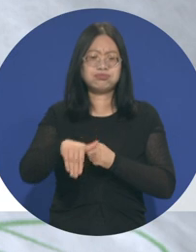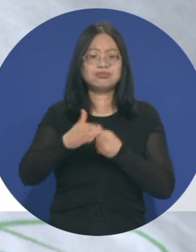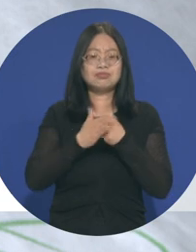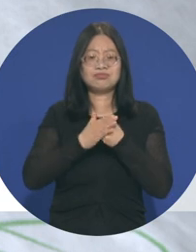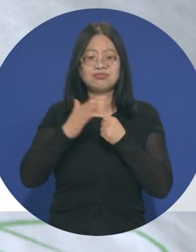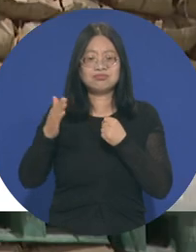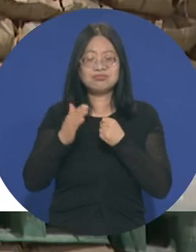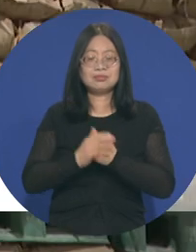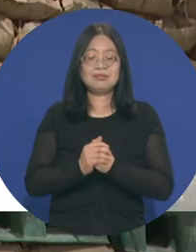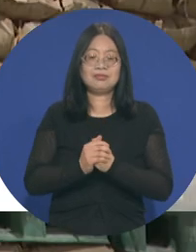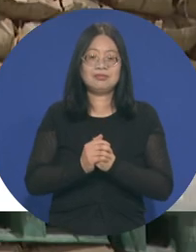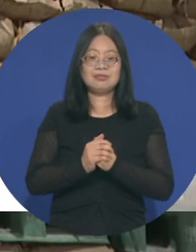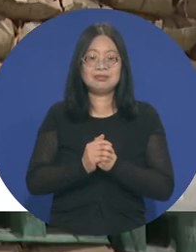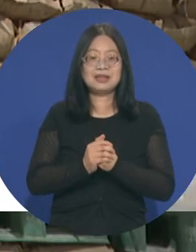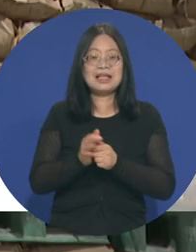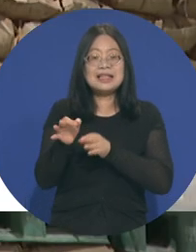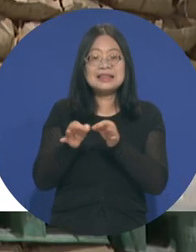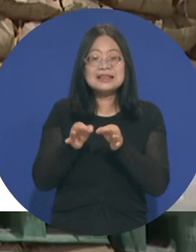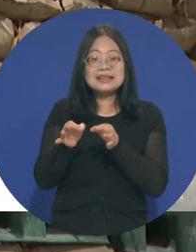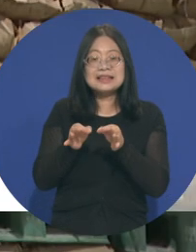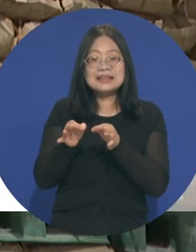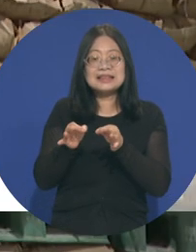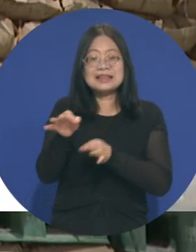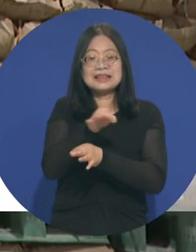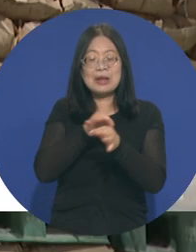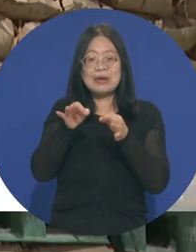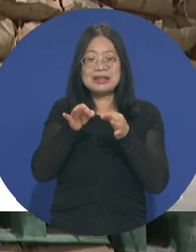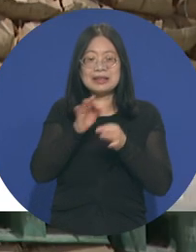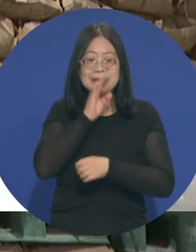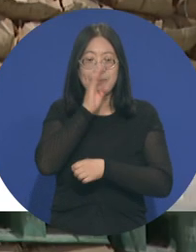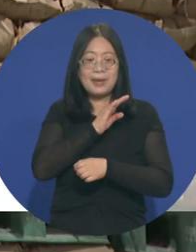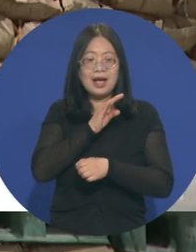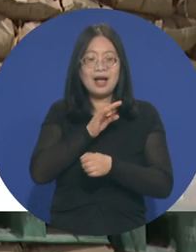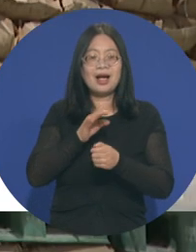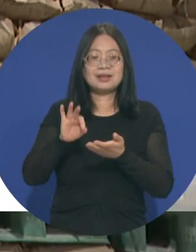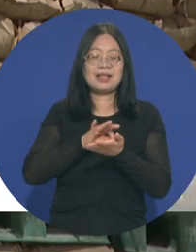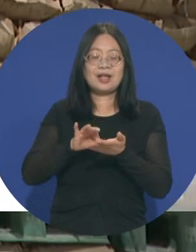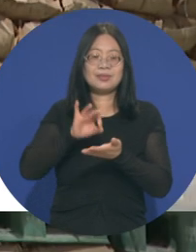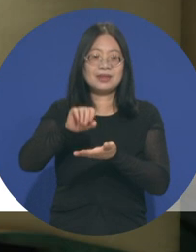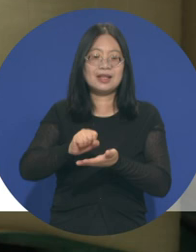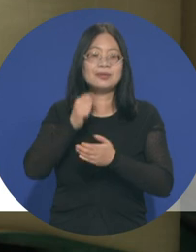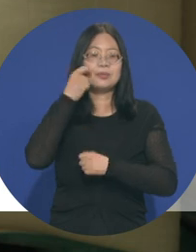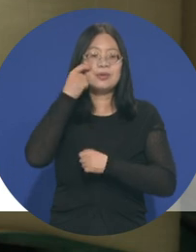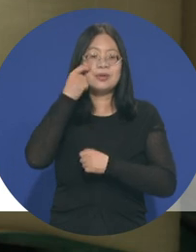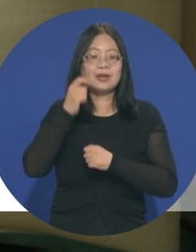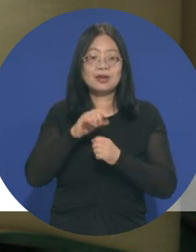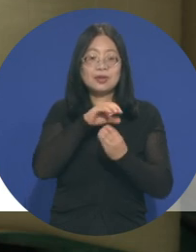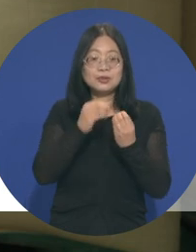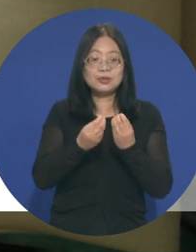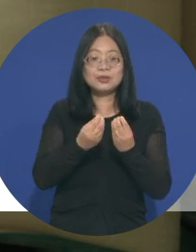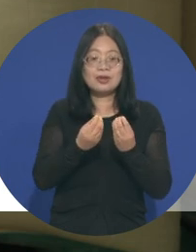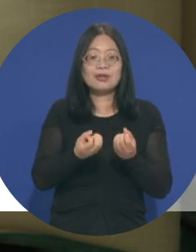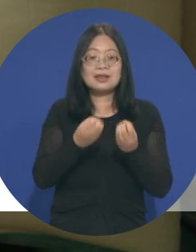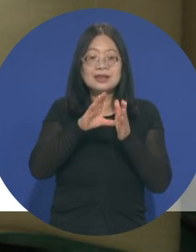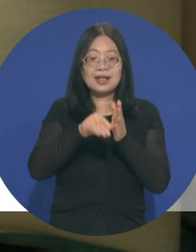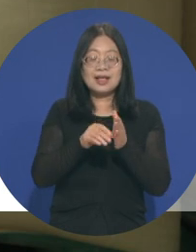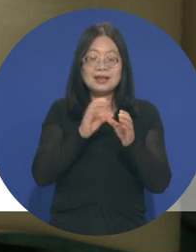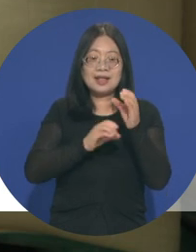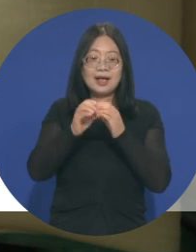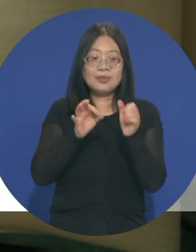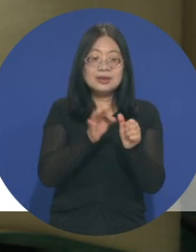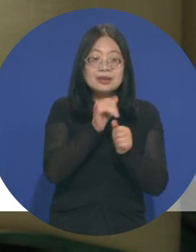보니까 시장 경기 안 좋으면 자금이 안 돌거든요. 추석 때는 사기금 지급을 해야죠.